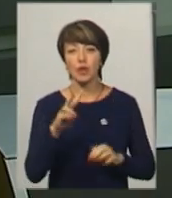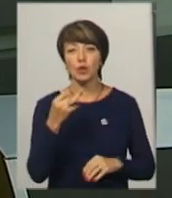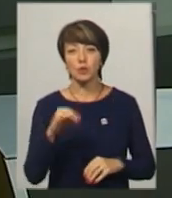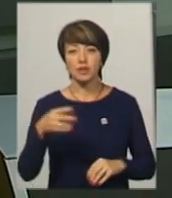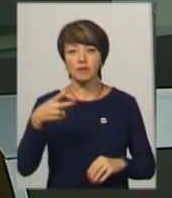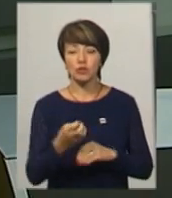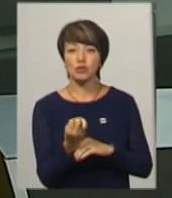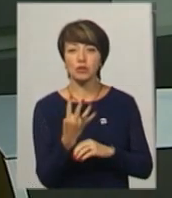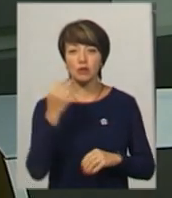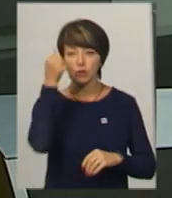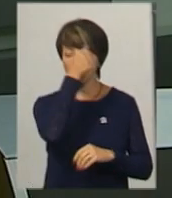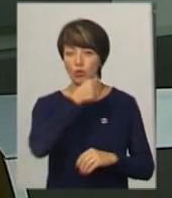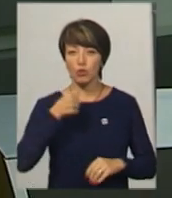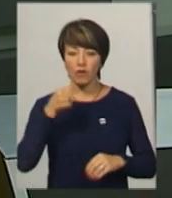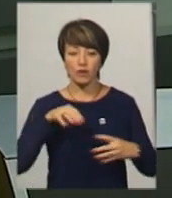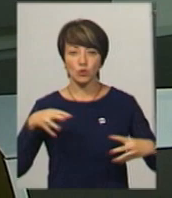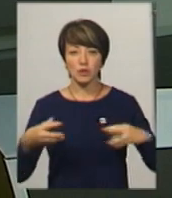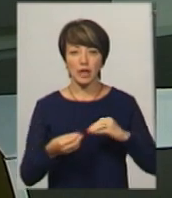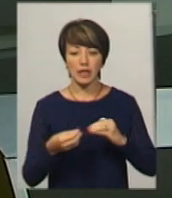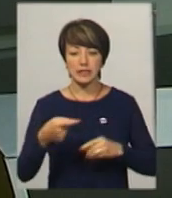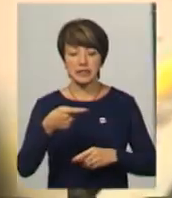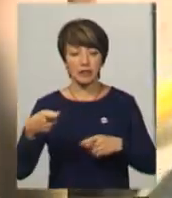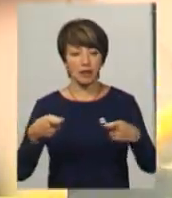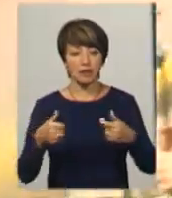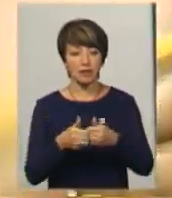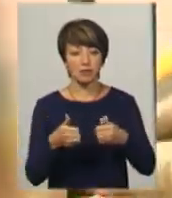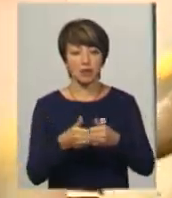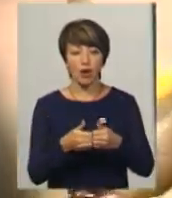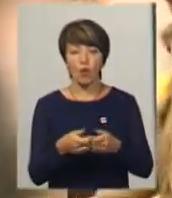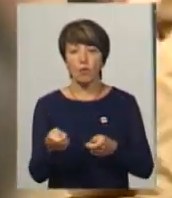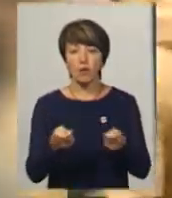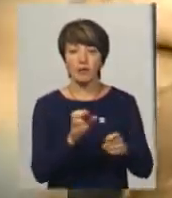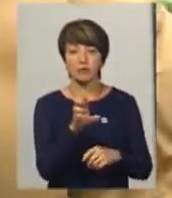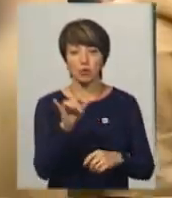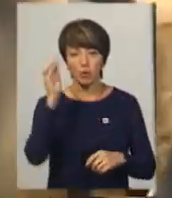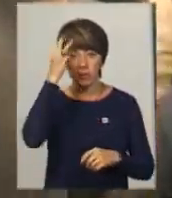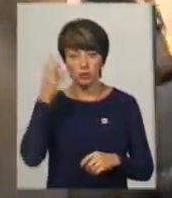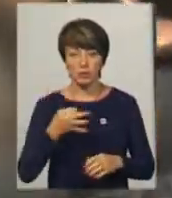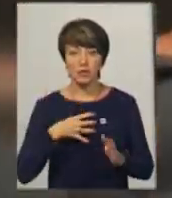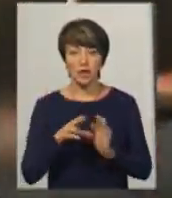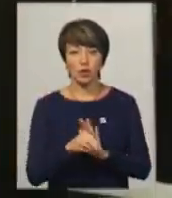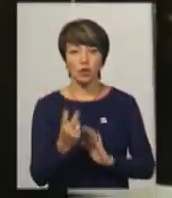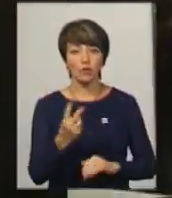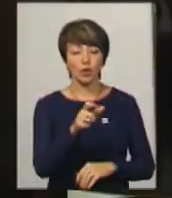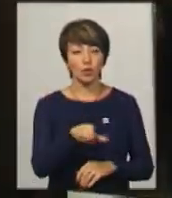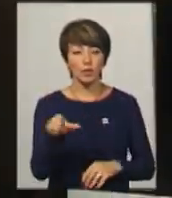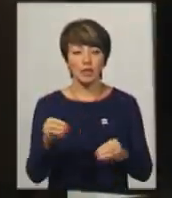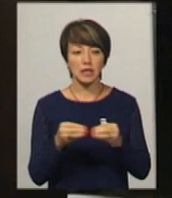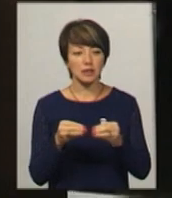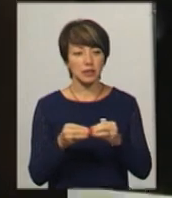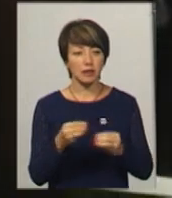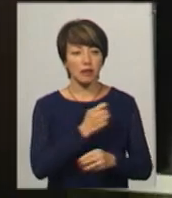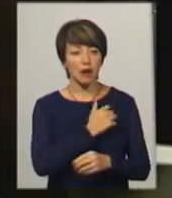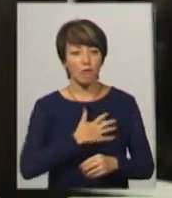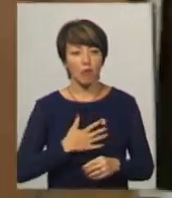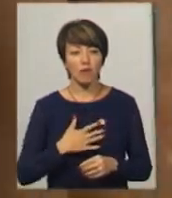лютого 2014 року у результаті стрілянини під стінами управління СБУ Хмельницької області загинуло двоє людей, 10